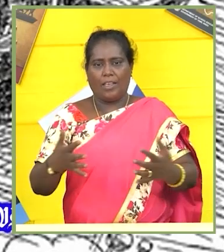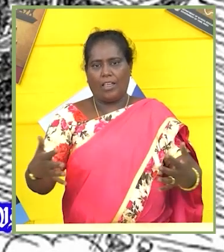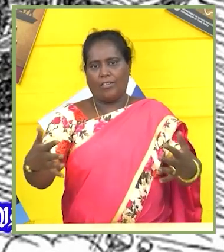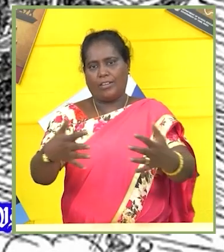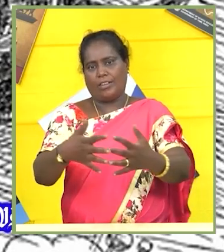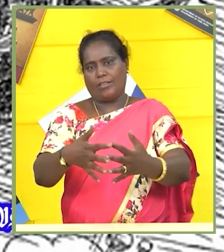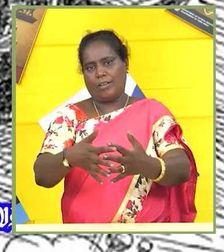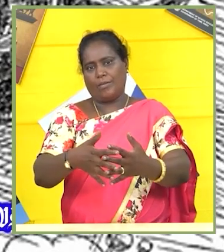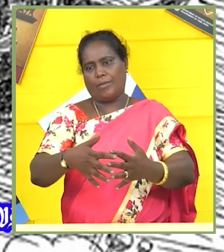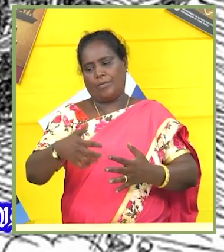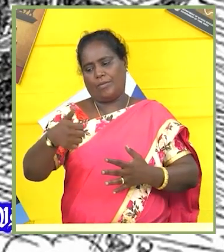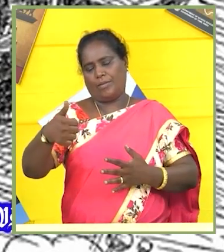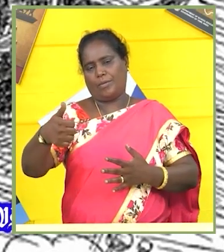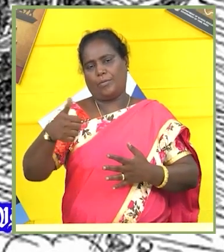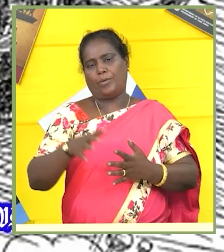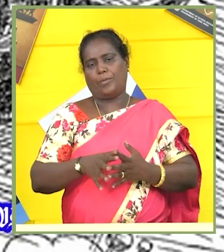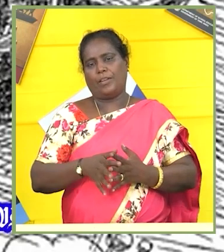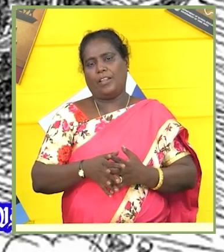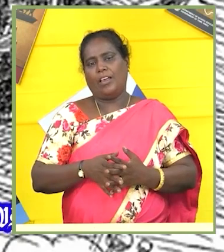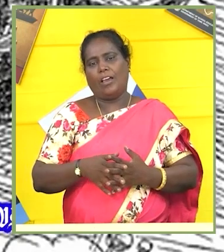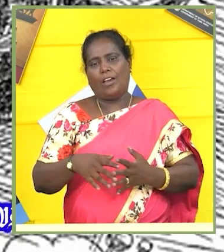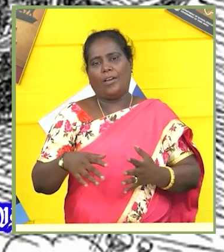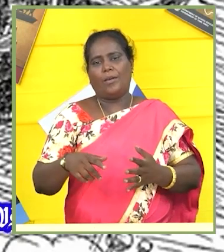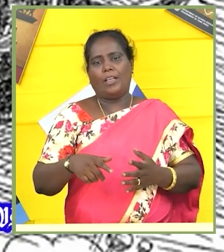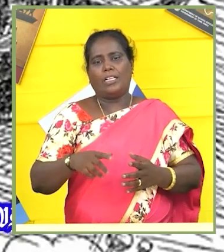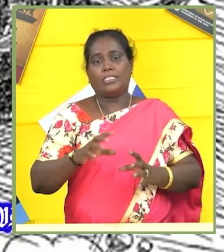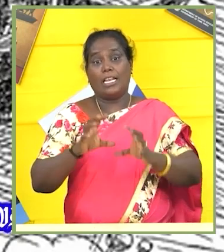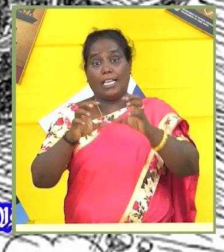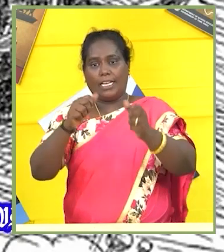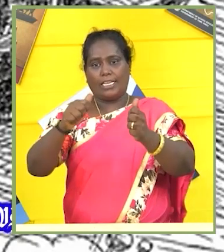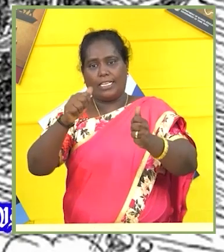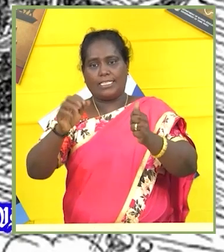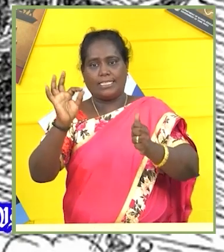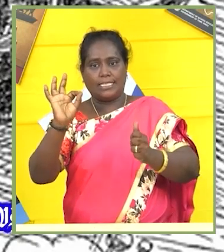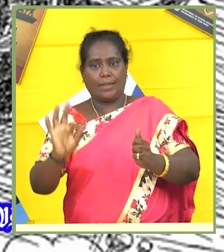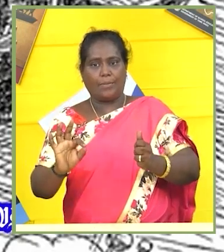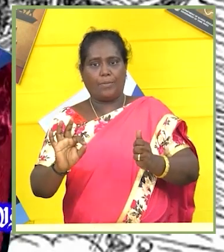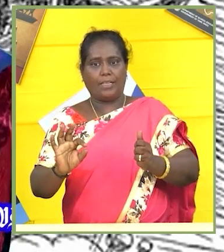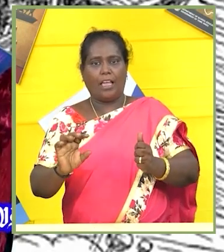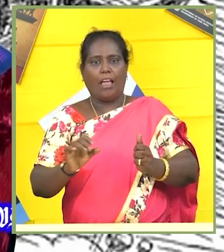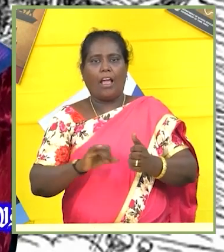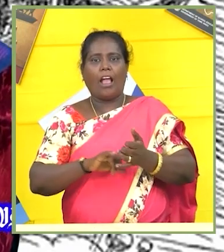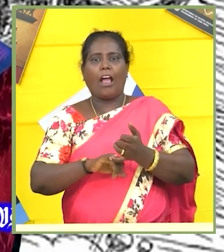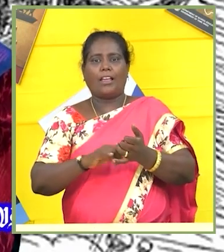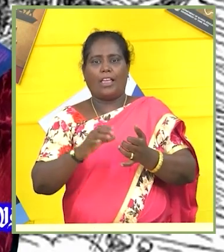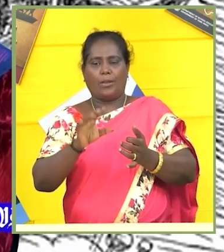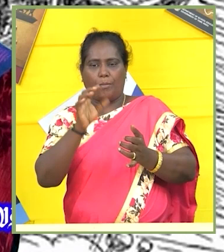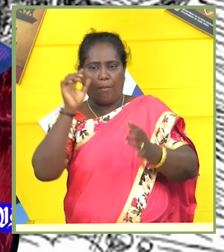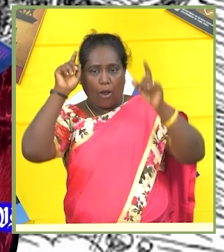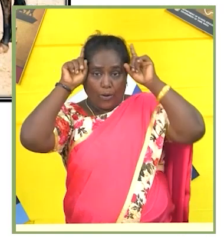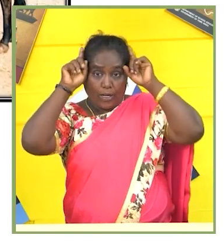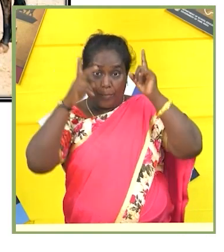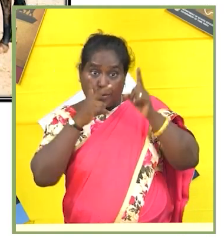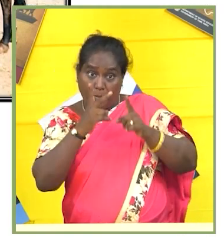வீரத்தையும் வெளிப்படுத்தும் நம் ஏறு தழுவுதலில் அரவணைத்து அடக்குபவனே வீரராக போற்றப்படுகிறான். ஜல்லிக்கட்டிற்கு சிறப்பு